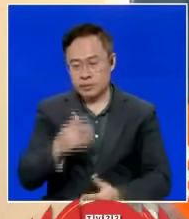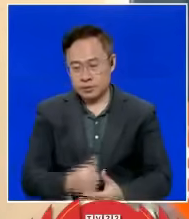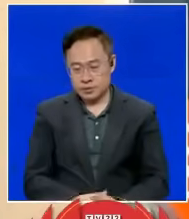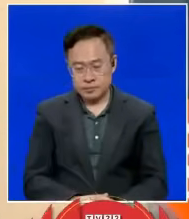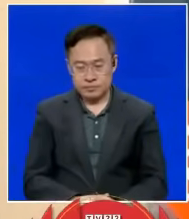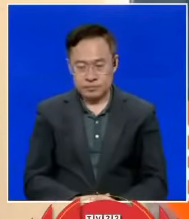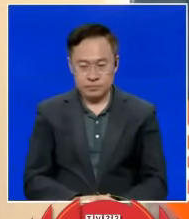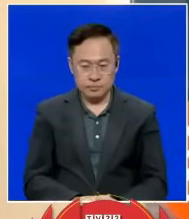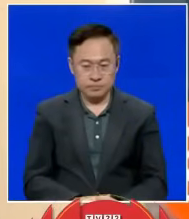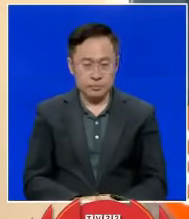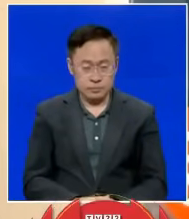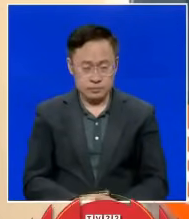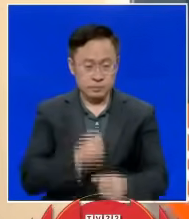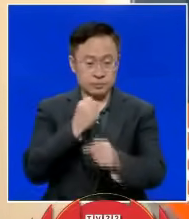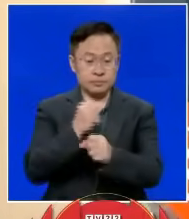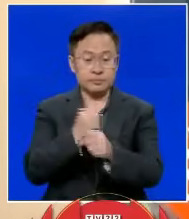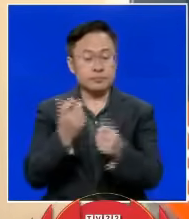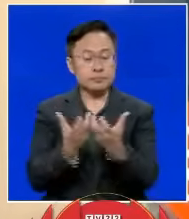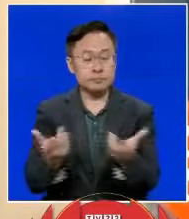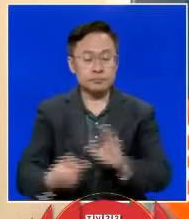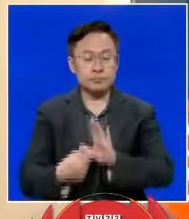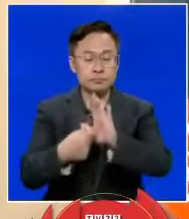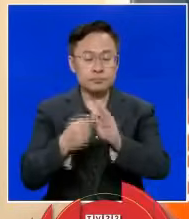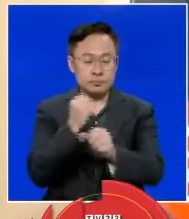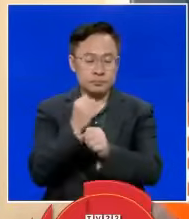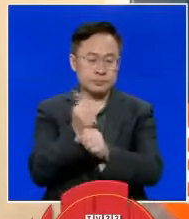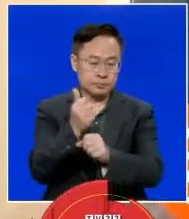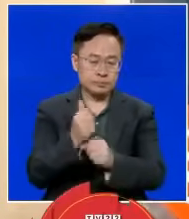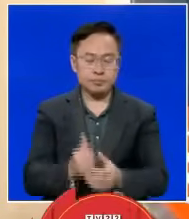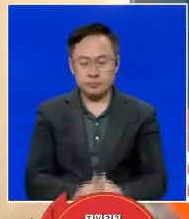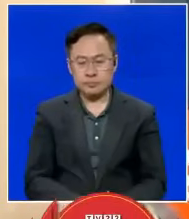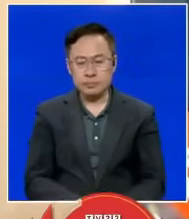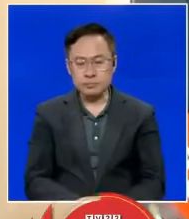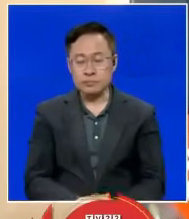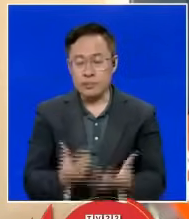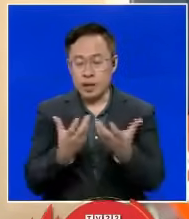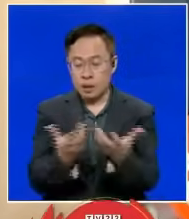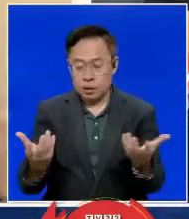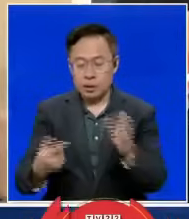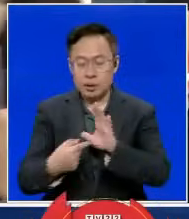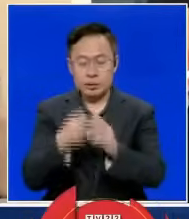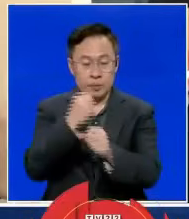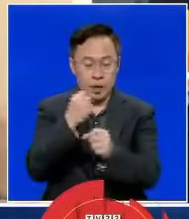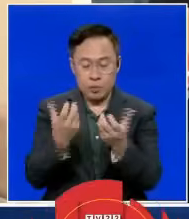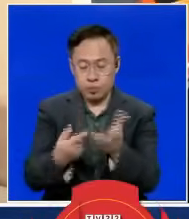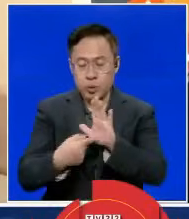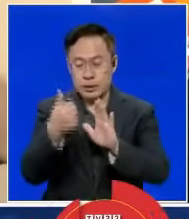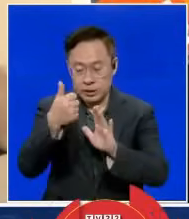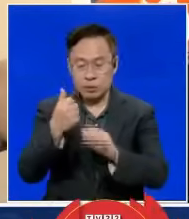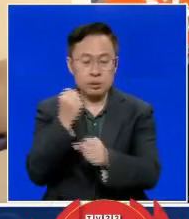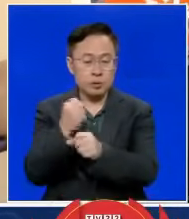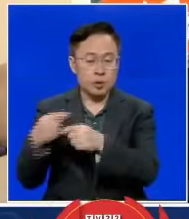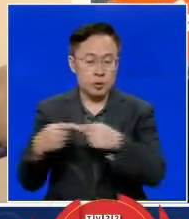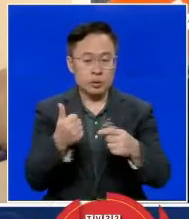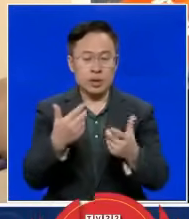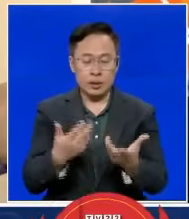ค่ะ ยังไงการทำงานก็เป็นยันคุ้มกันที่ดีที่สุด ะ นะครับก็ไม่แน่นะว่าแต่ก็หลายคนก็บอกท่านพิชิต